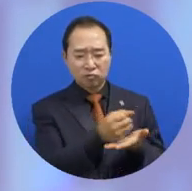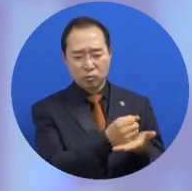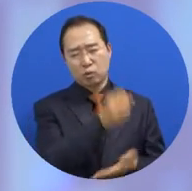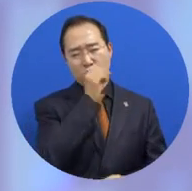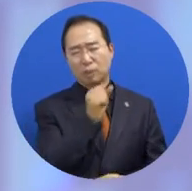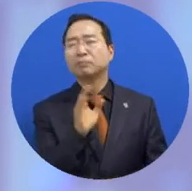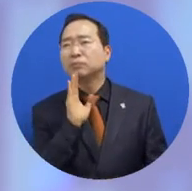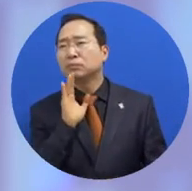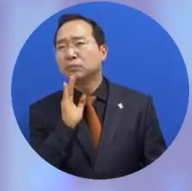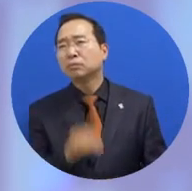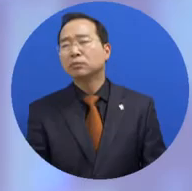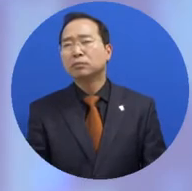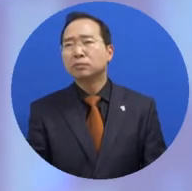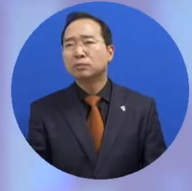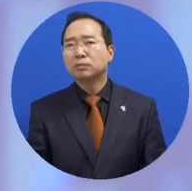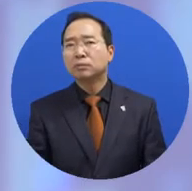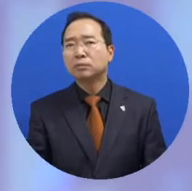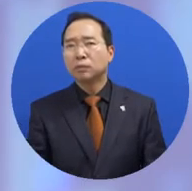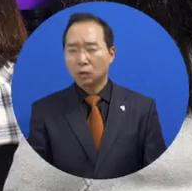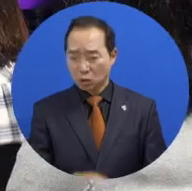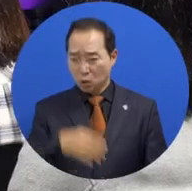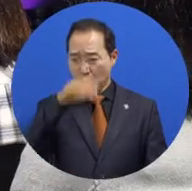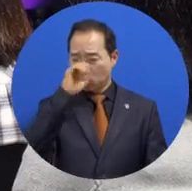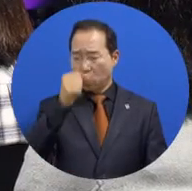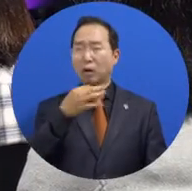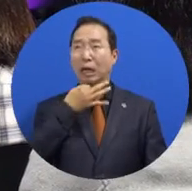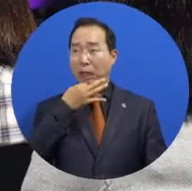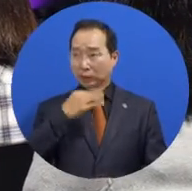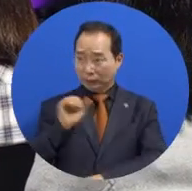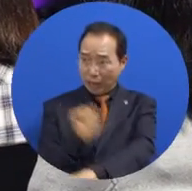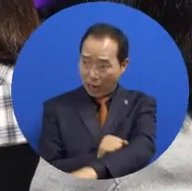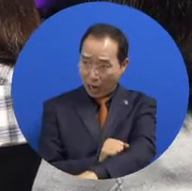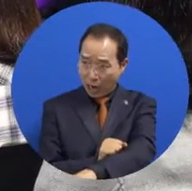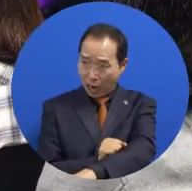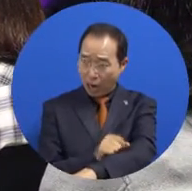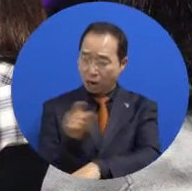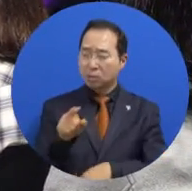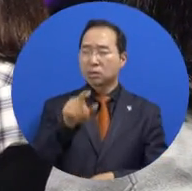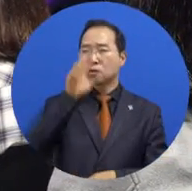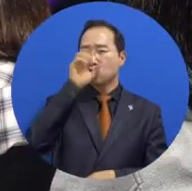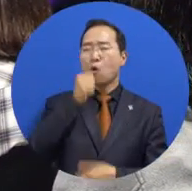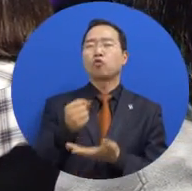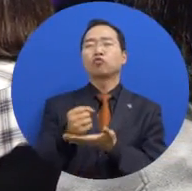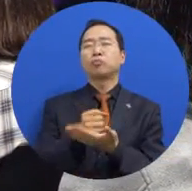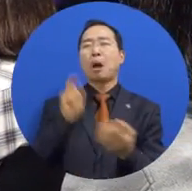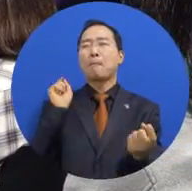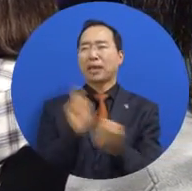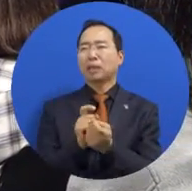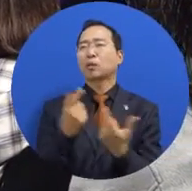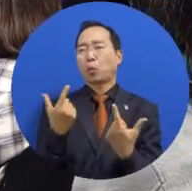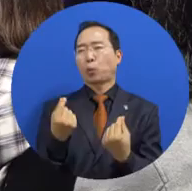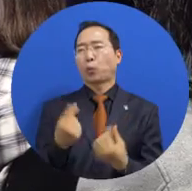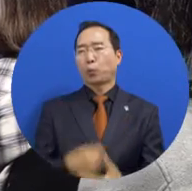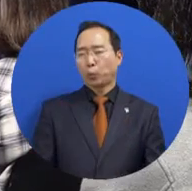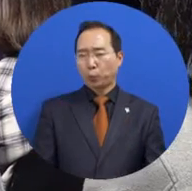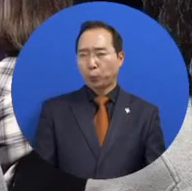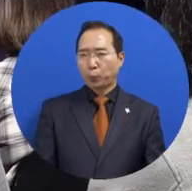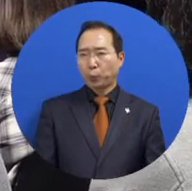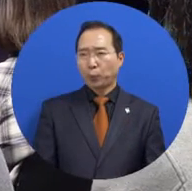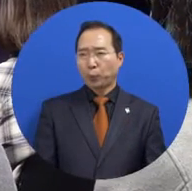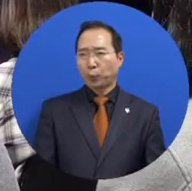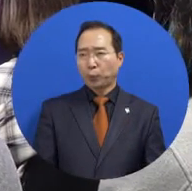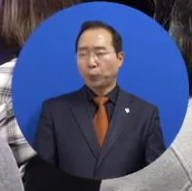그 가늠하는 또 잣대이기도 하거든요. 네. 그 좋은 목소리를 타고났다는 건 정말 좋은 운명을 타고난